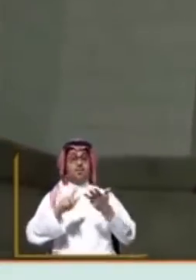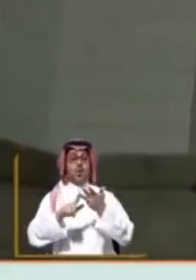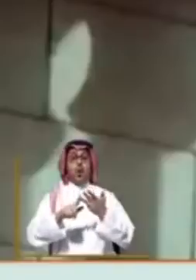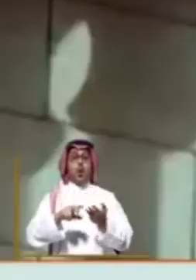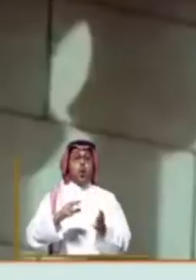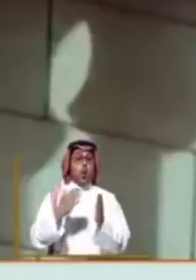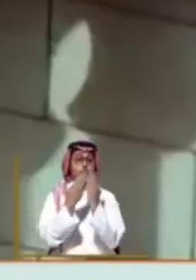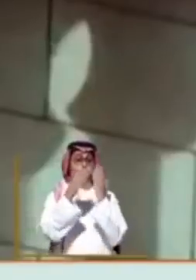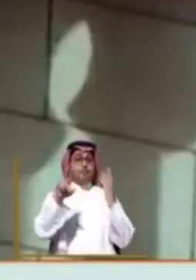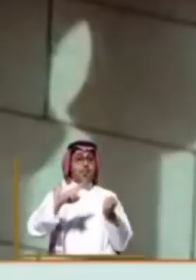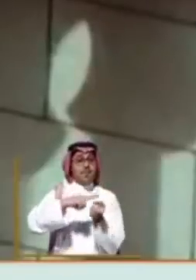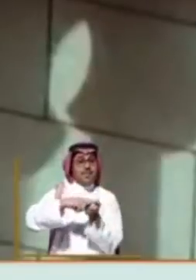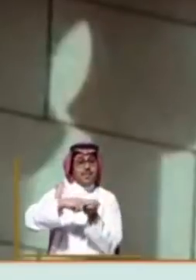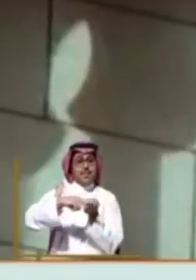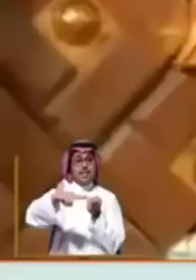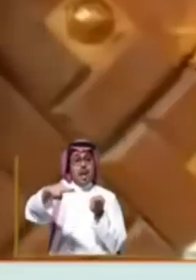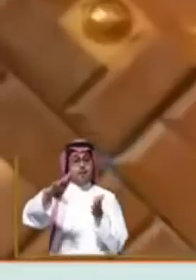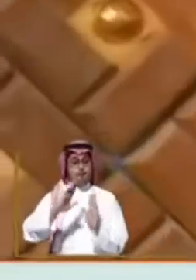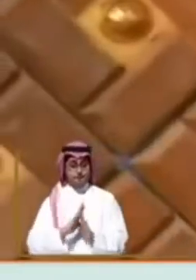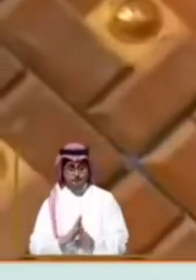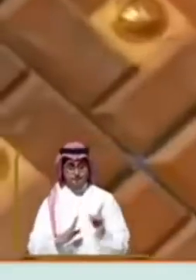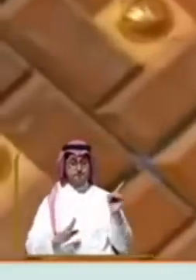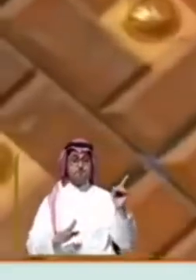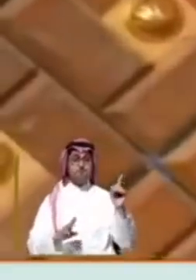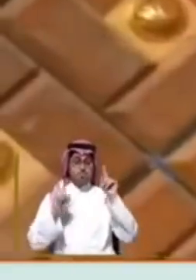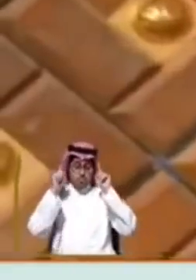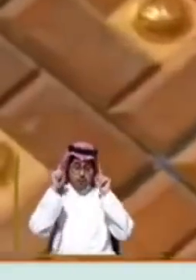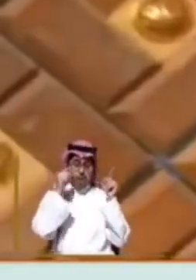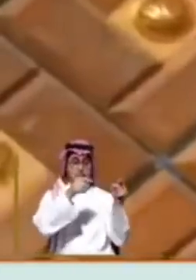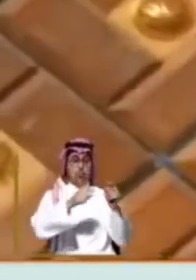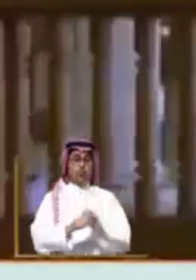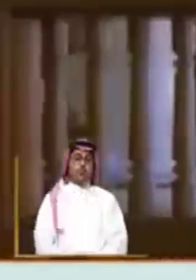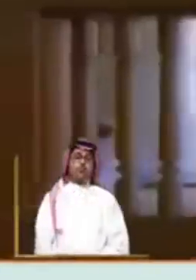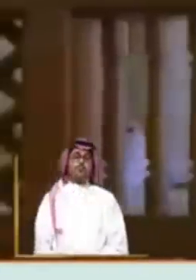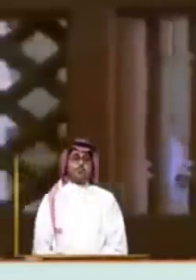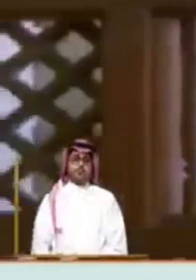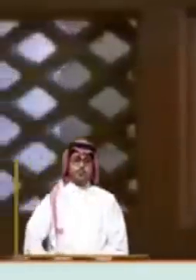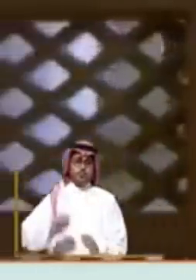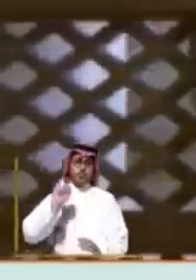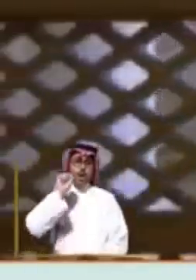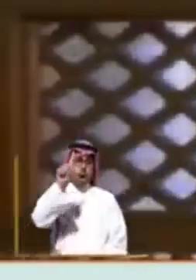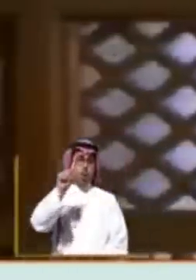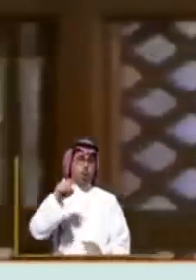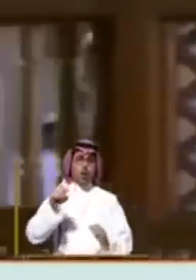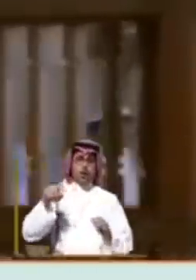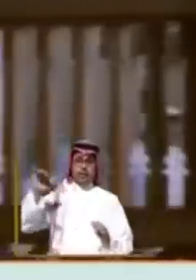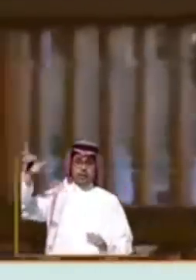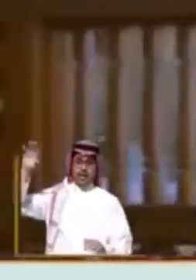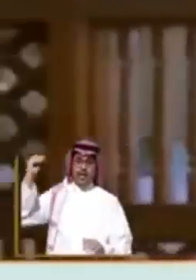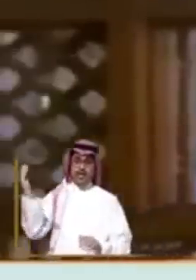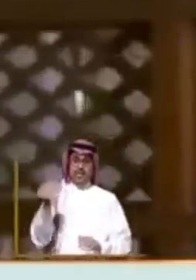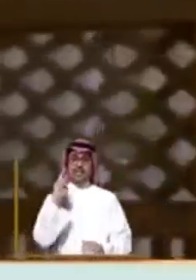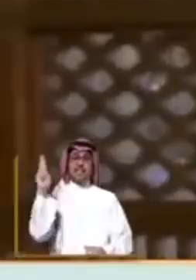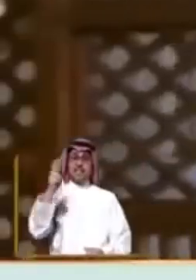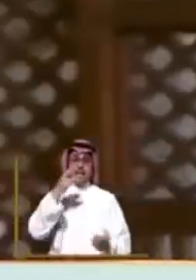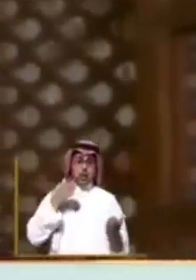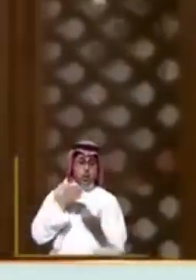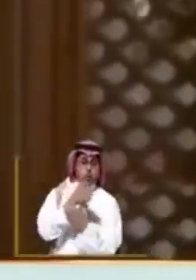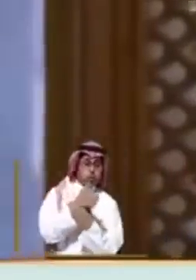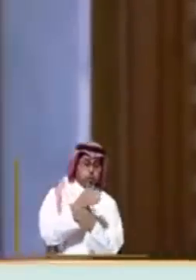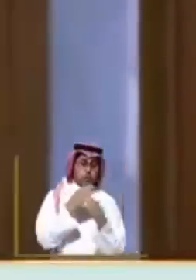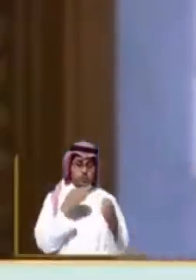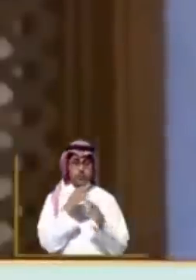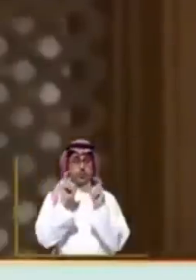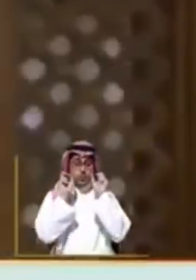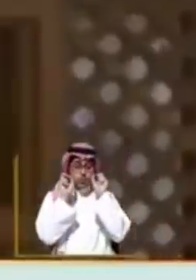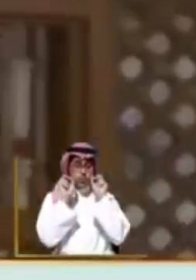السلام البوابة العلم للمسجد النبوي. أول ما يلفت أنظار زوار المسجد النبوي